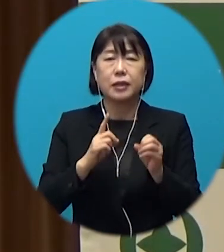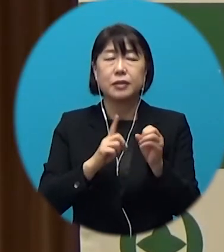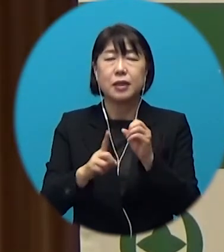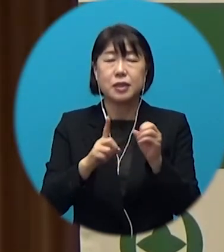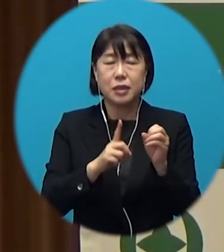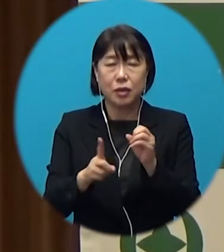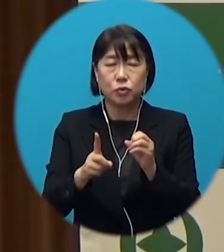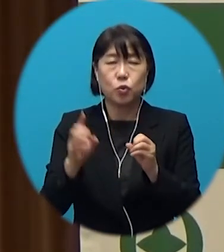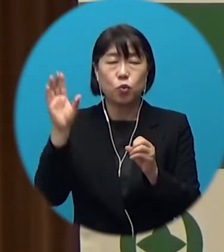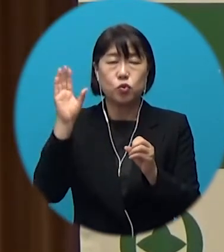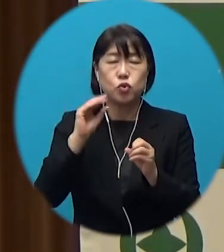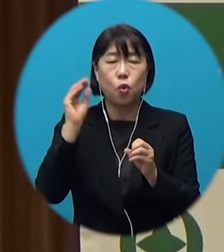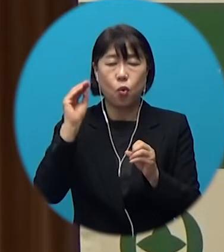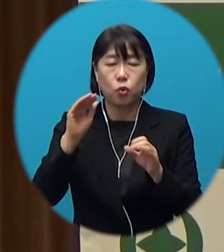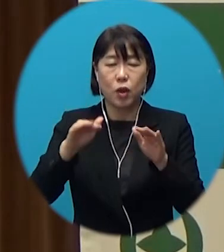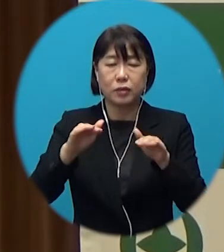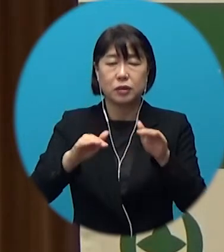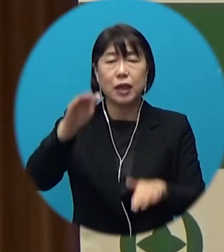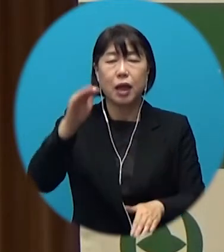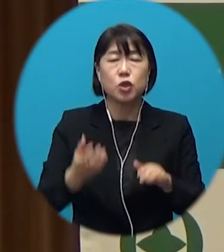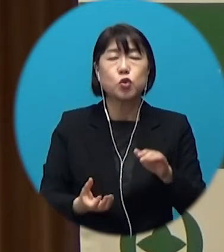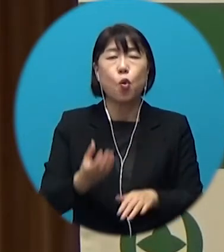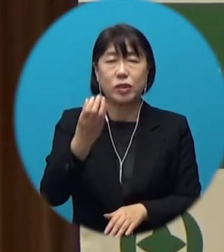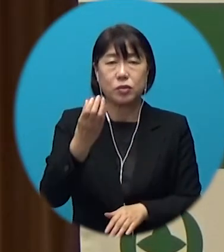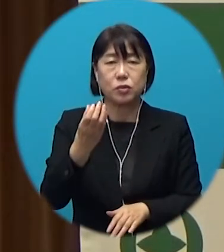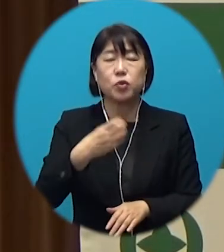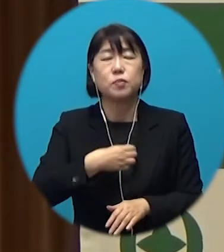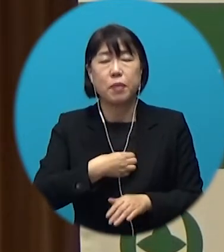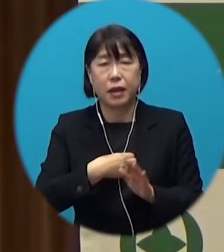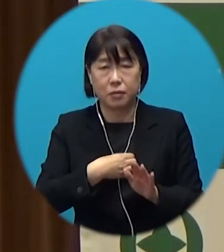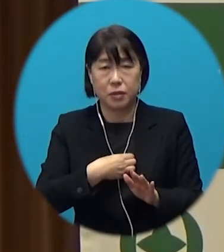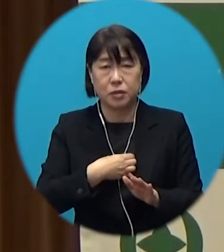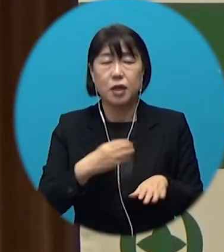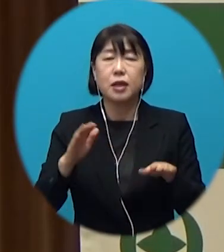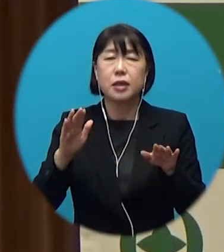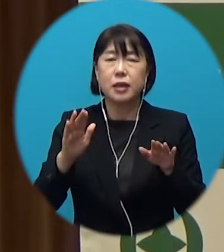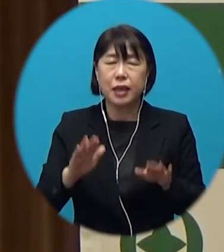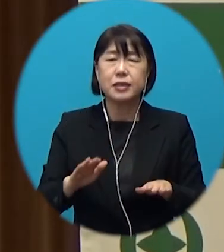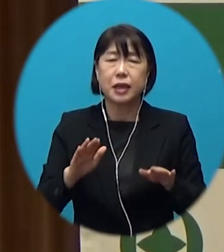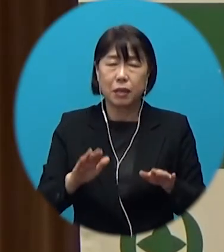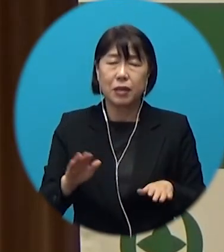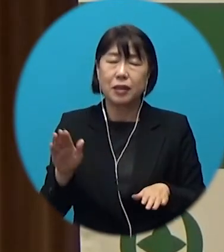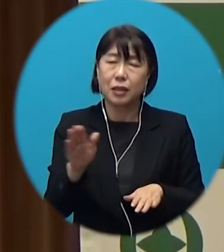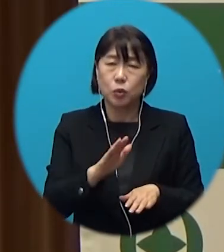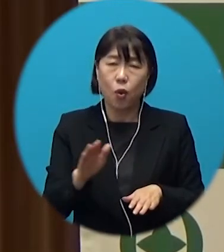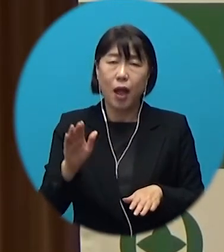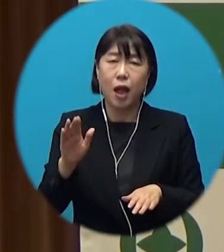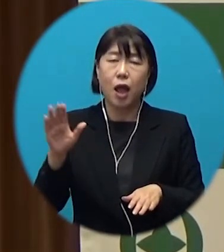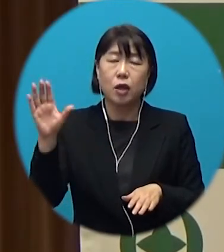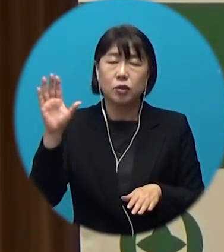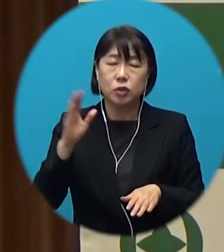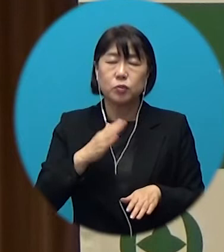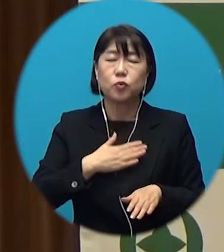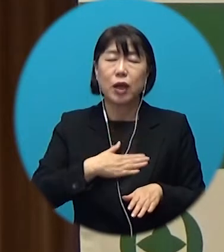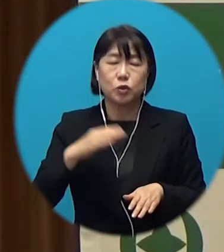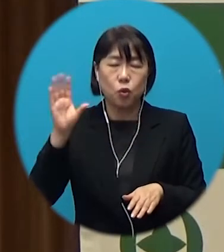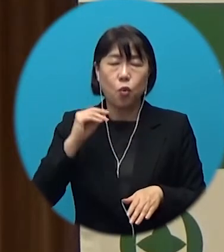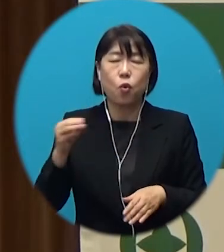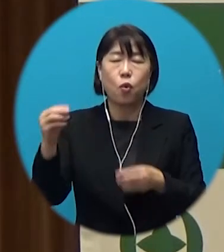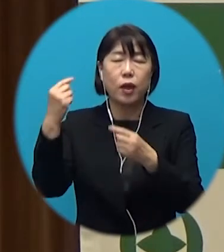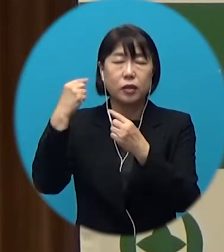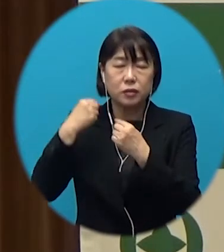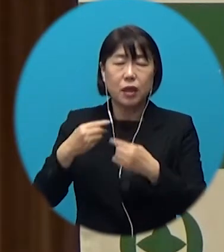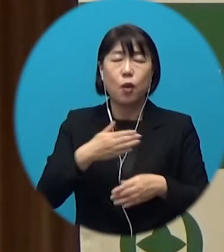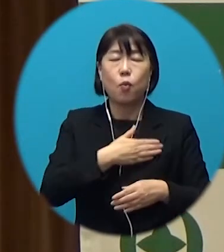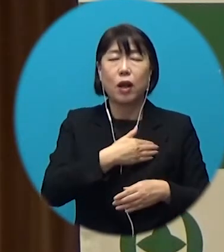報格差の問題があると思うんですけども、現在であればその、ちゃんとその仕組みを理解して、手続きできる人が、